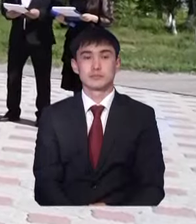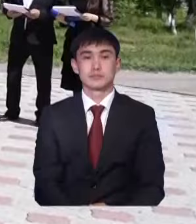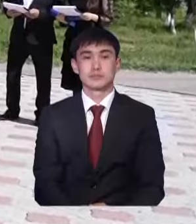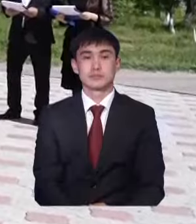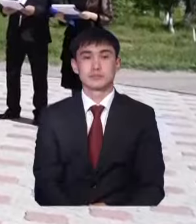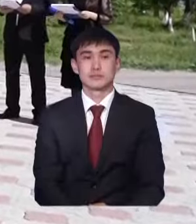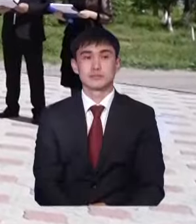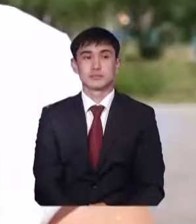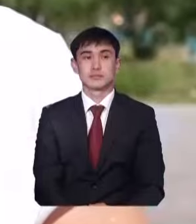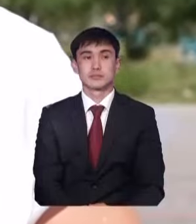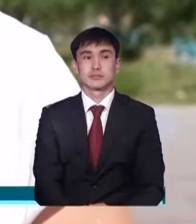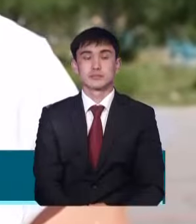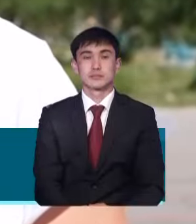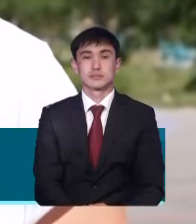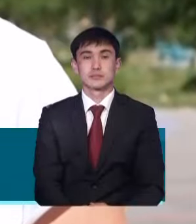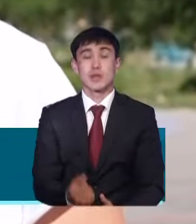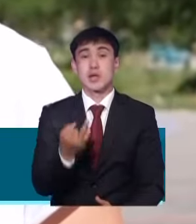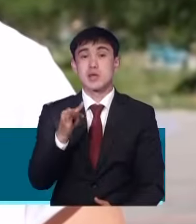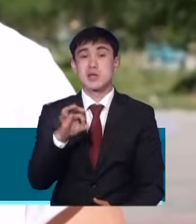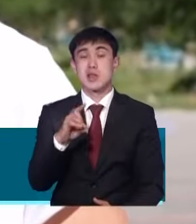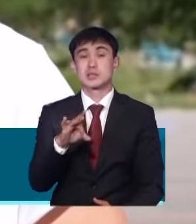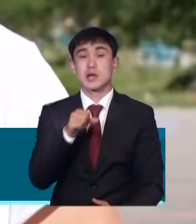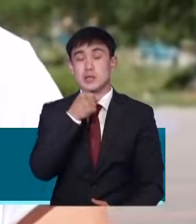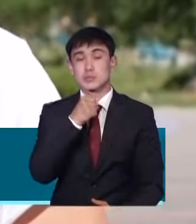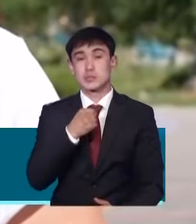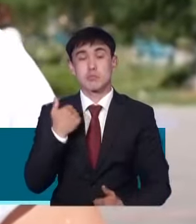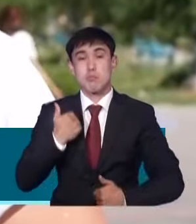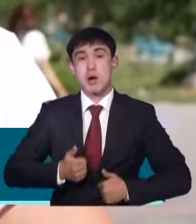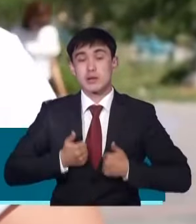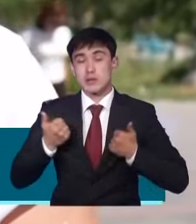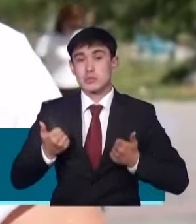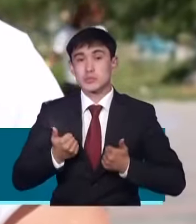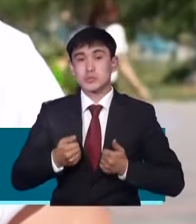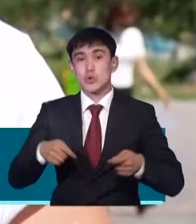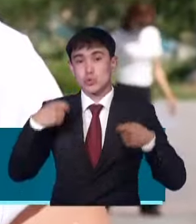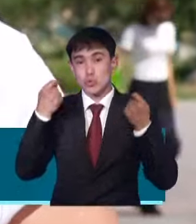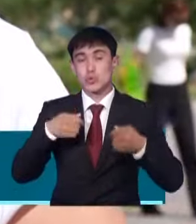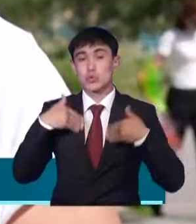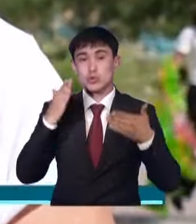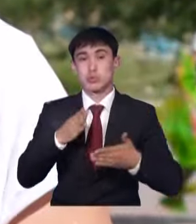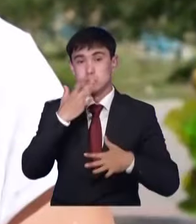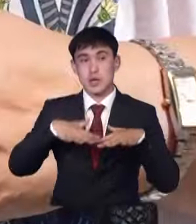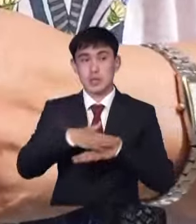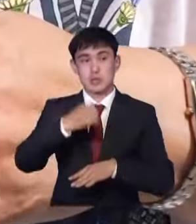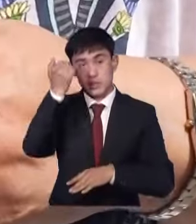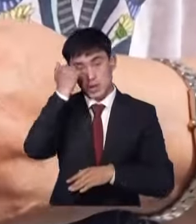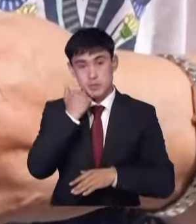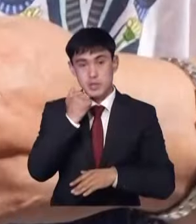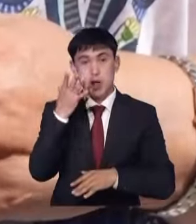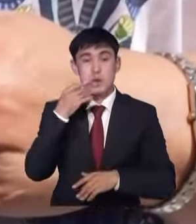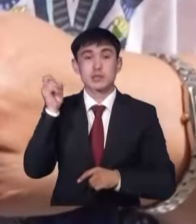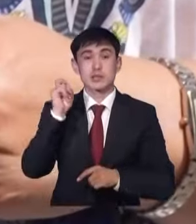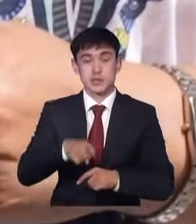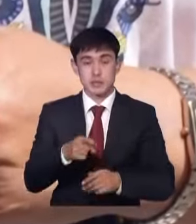қаласын. Ілияс атамды мақтан тұтам. Той құтты болсын. Халқына рахмет. Алматыдан